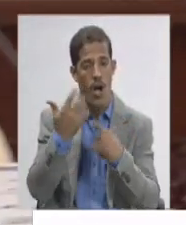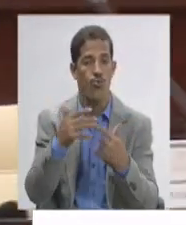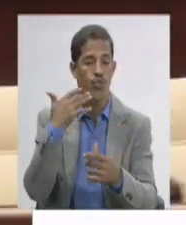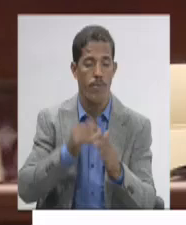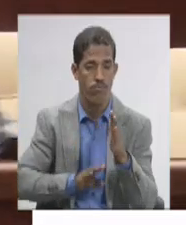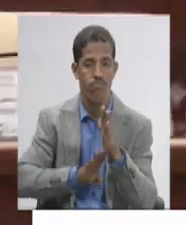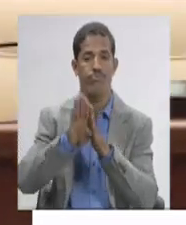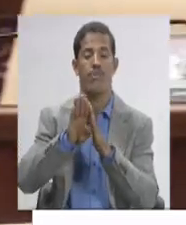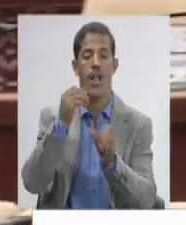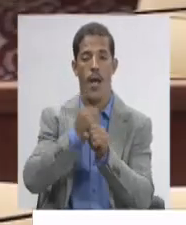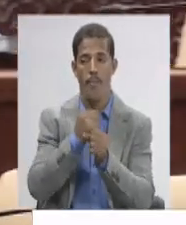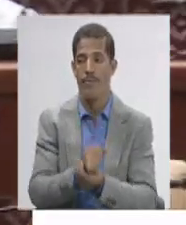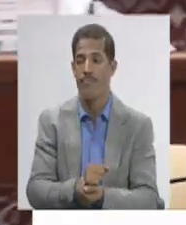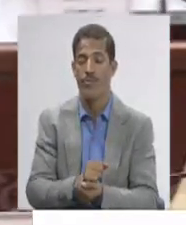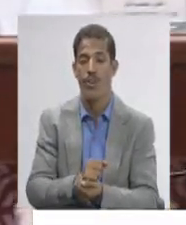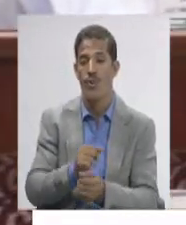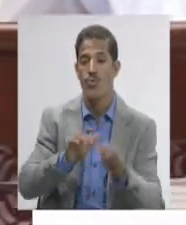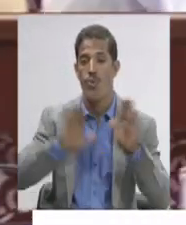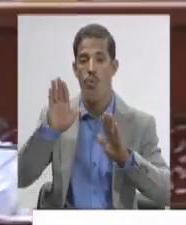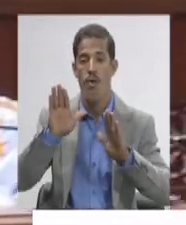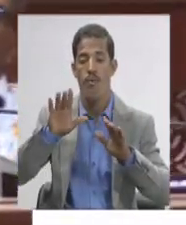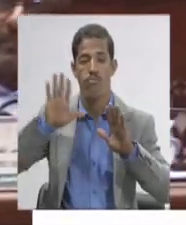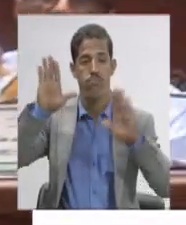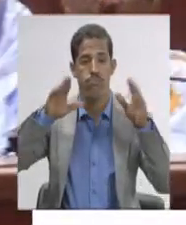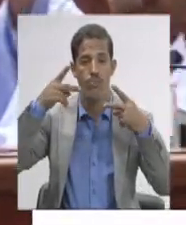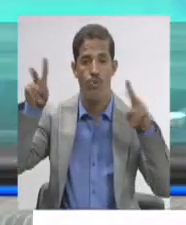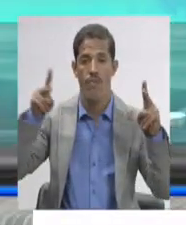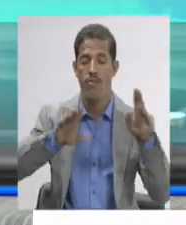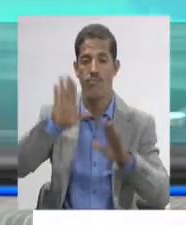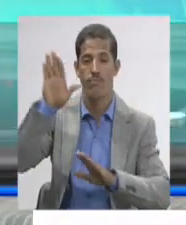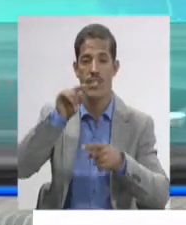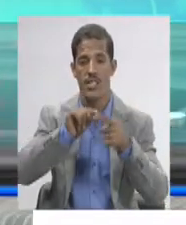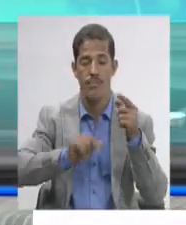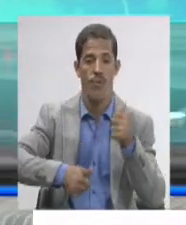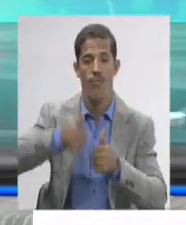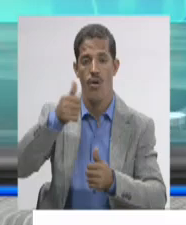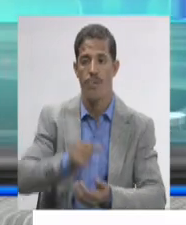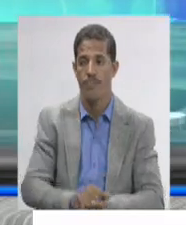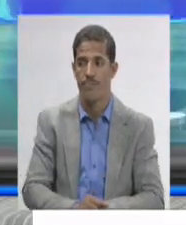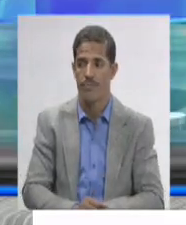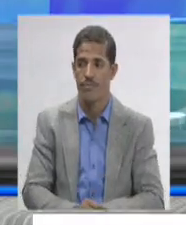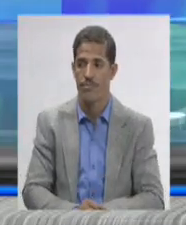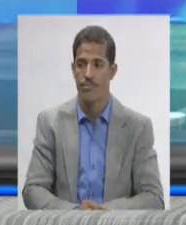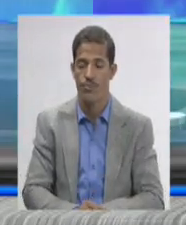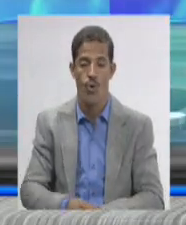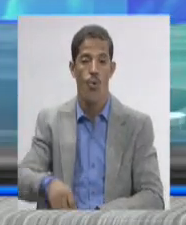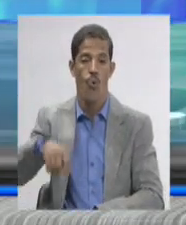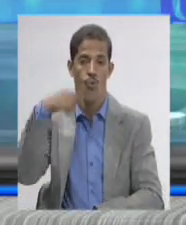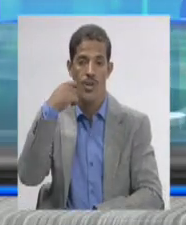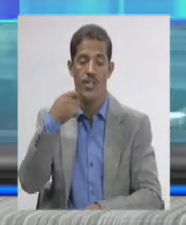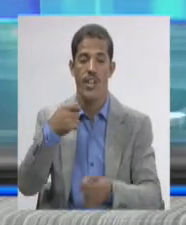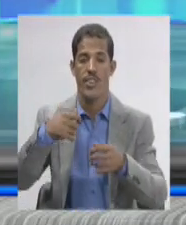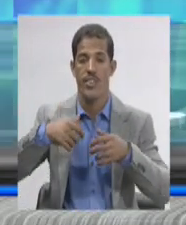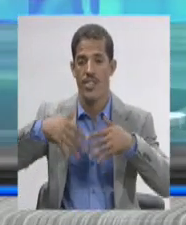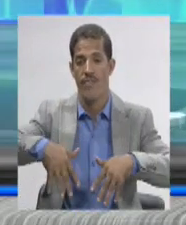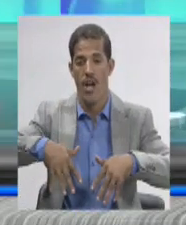الساده النواب على مشروع القانون المذكور اشرف وزير الدفاع الوطني اليوم بمقر